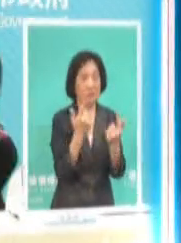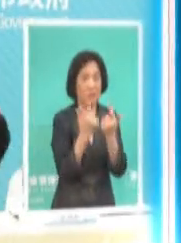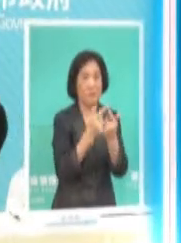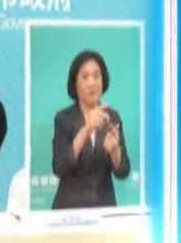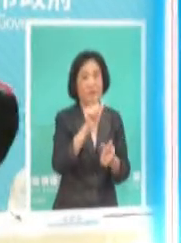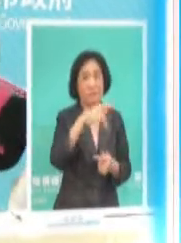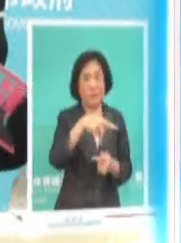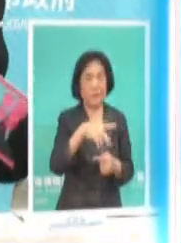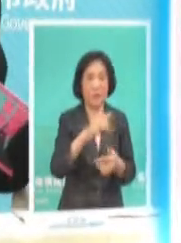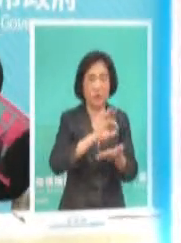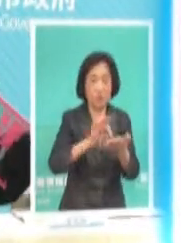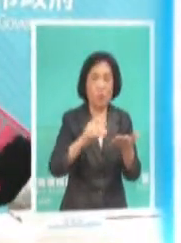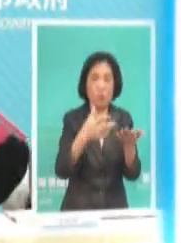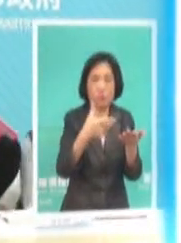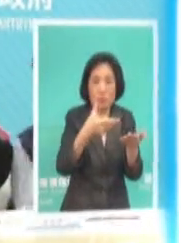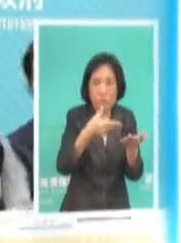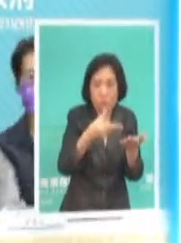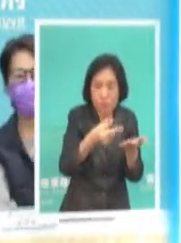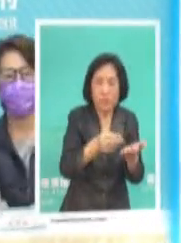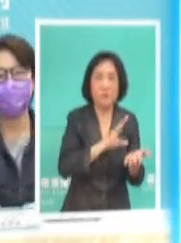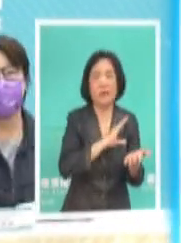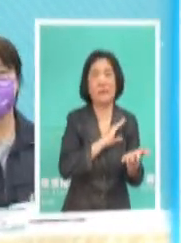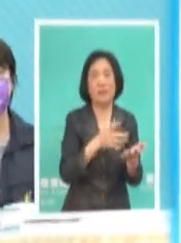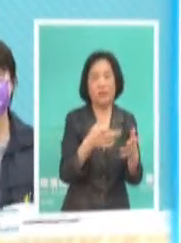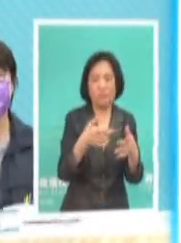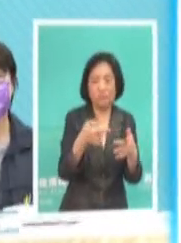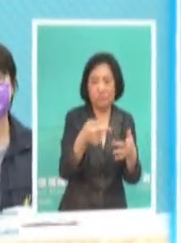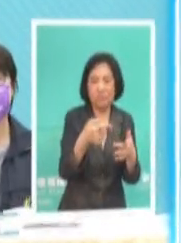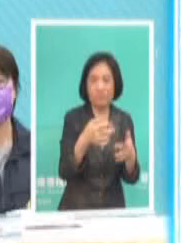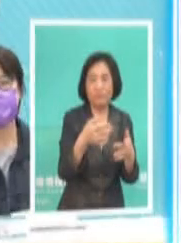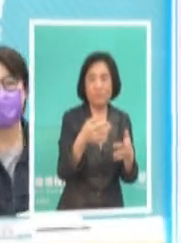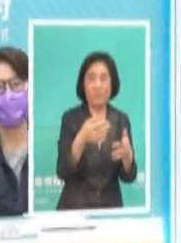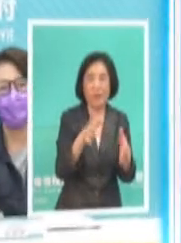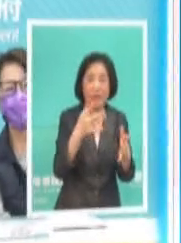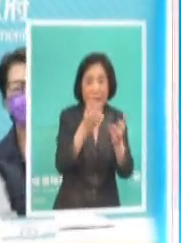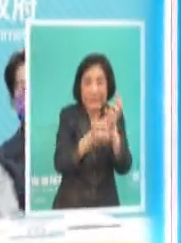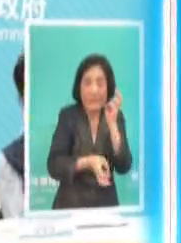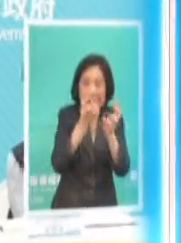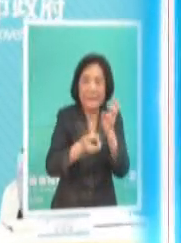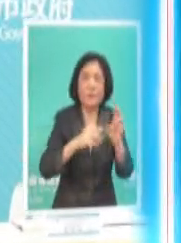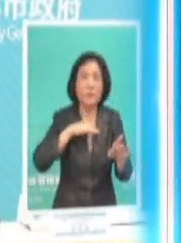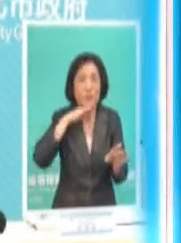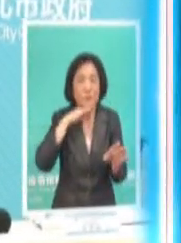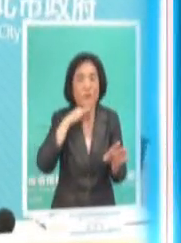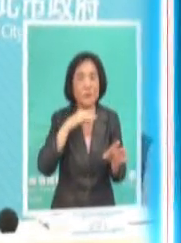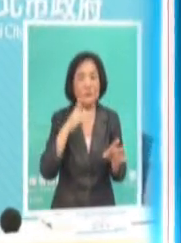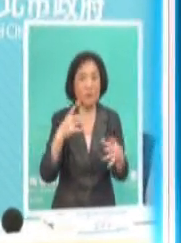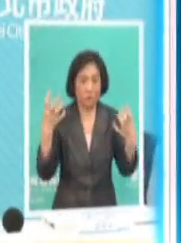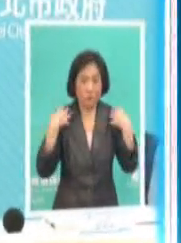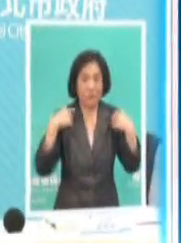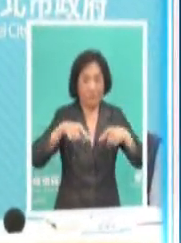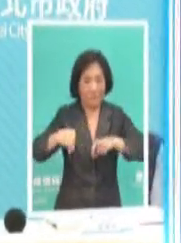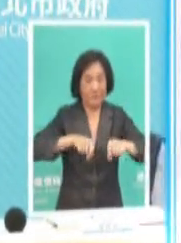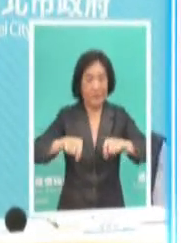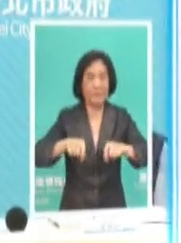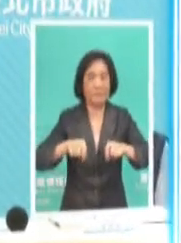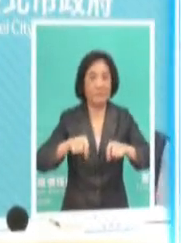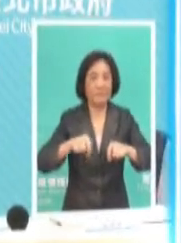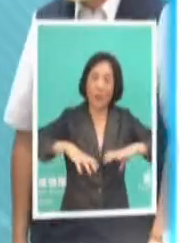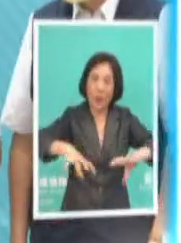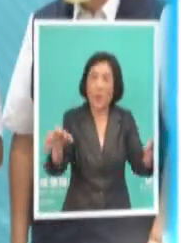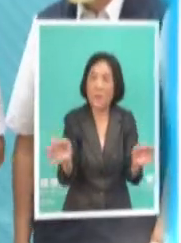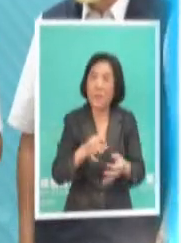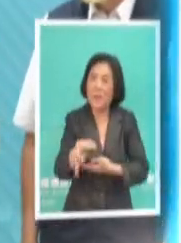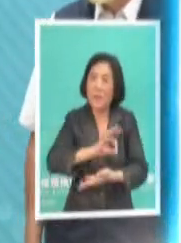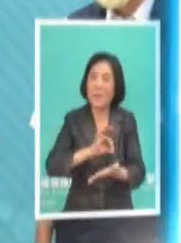加码方案。好，虽然柯文哲说这通膨压力是来自美国的货币宽松政策，因为全世界呢都这样做，所以不得不